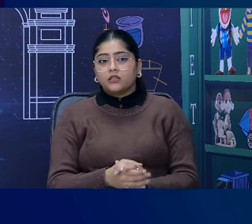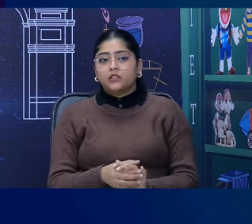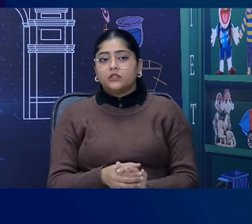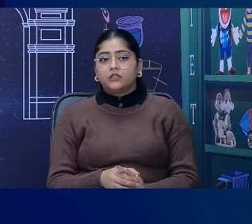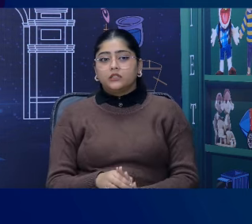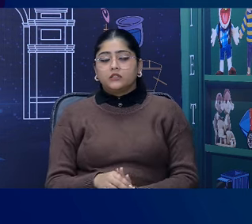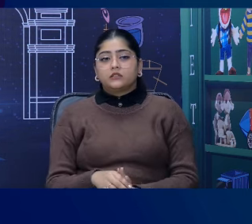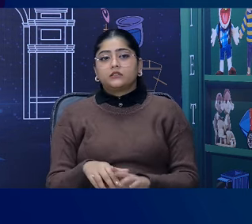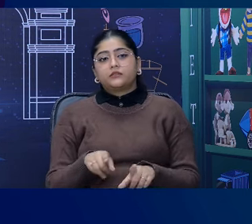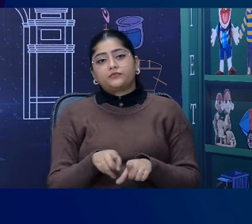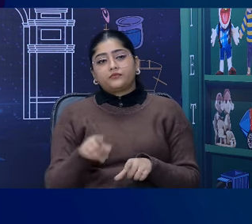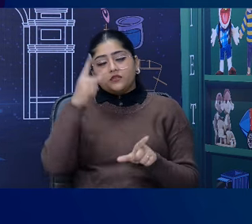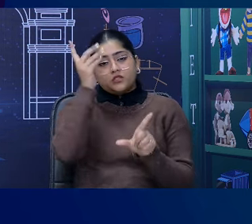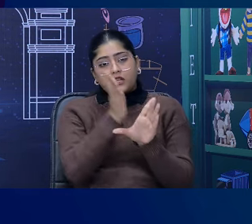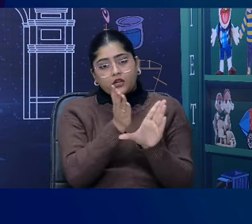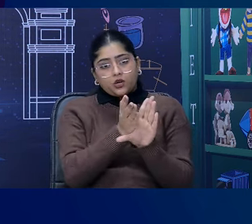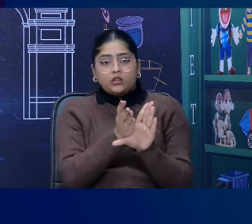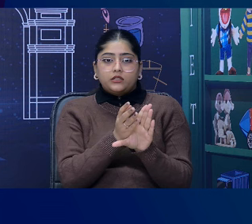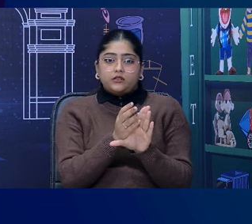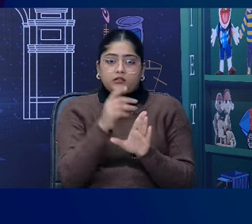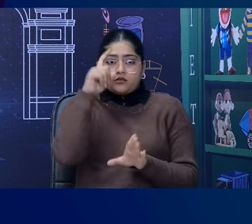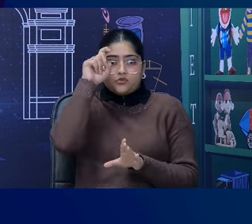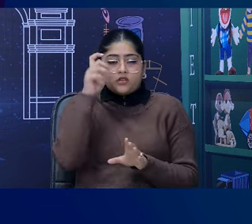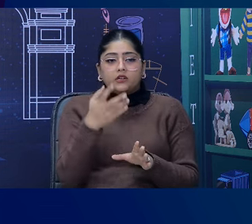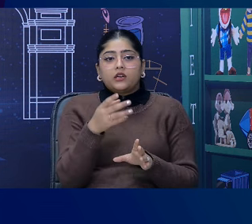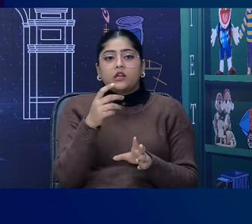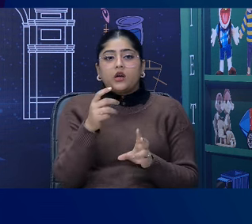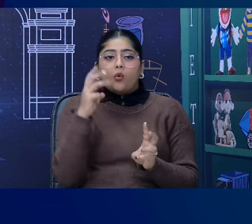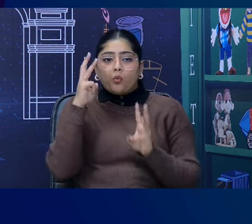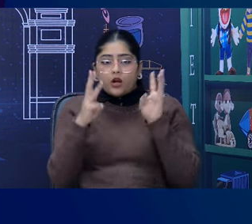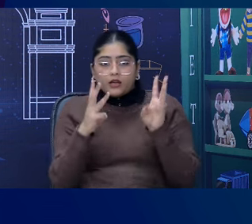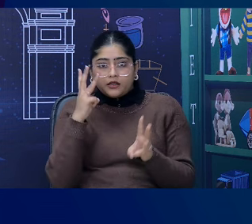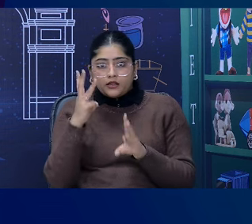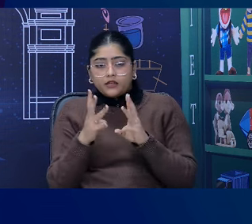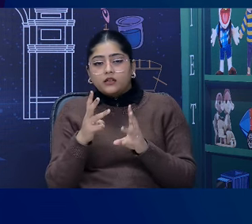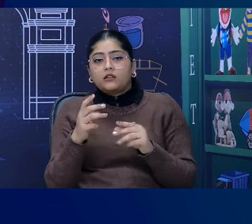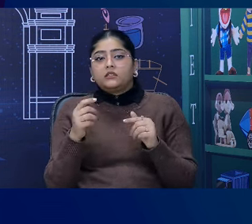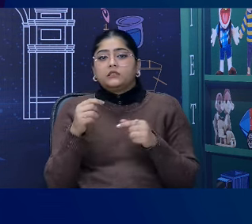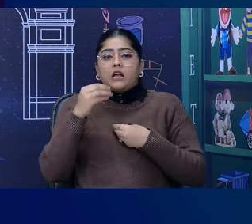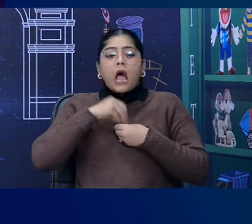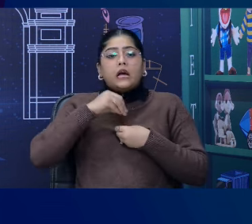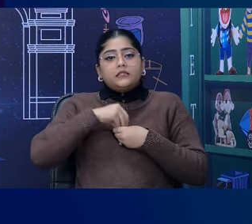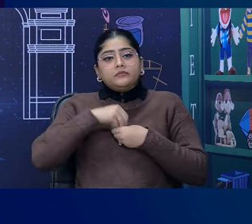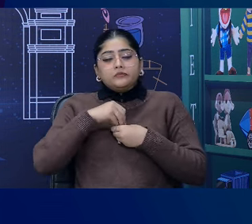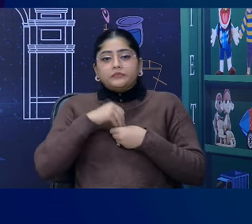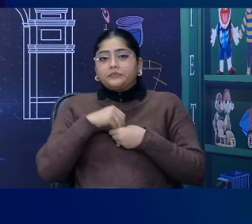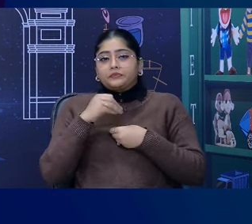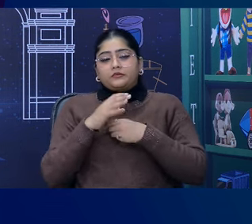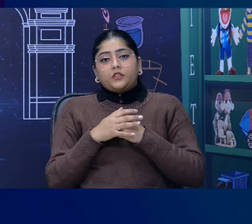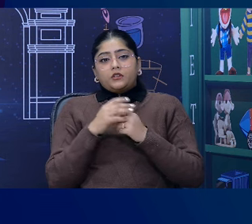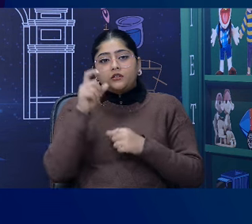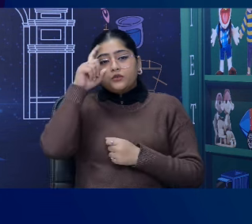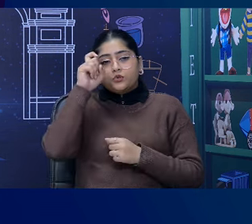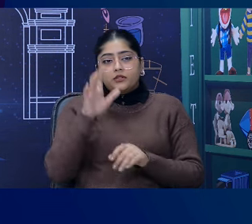की तो वो फ्रस्ट्रेशंस के कारण भी है कॉन्फ्लेट्स हैं हमारे अपने इंटरनल प्रेशर्स हैं क्योंकि हम हर कोई अपना जो